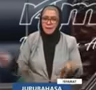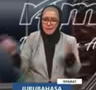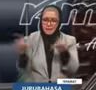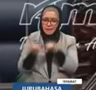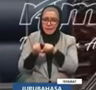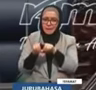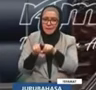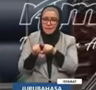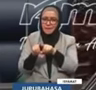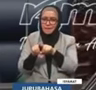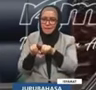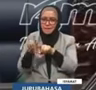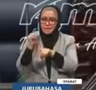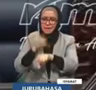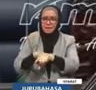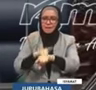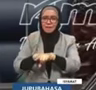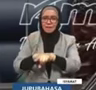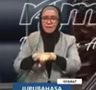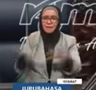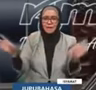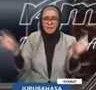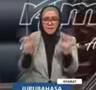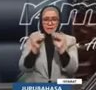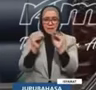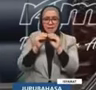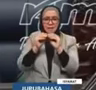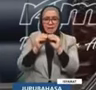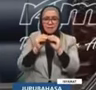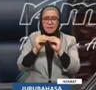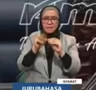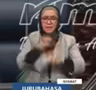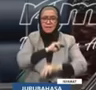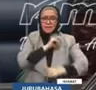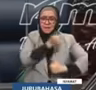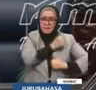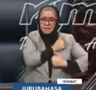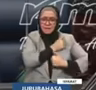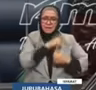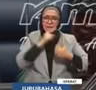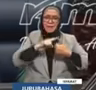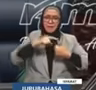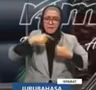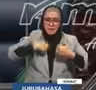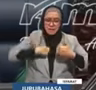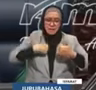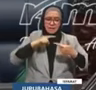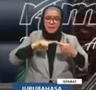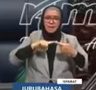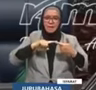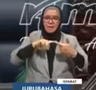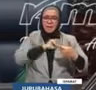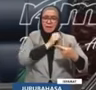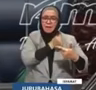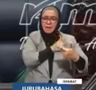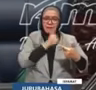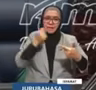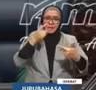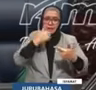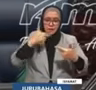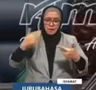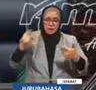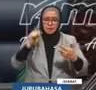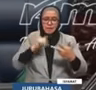Asia pertemuan peringkat menteri antara saya menciptakan Indonesia Prabowo Subianto dan